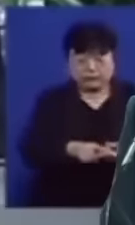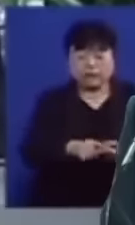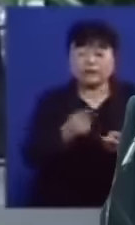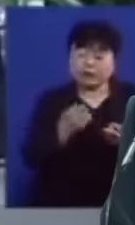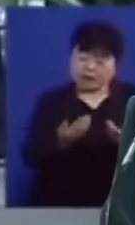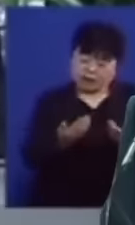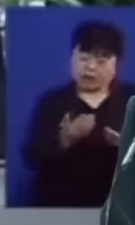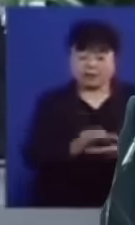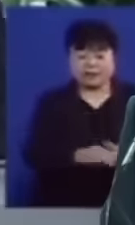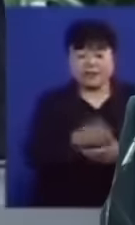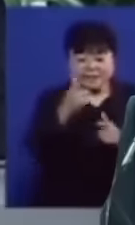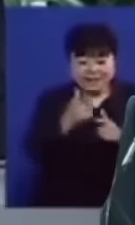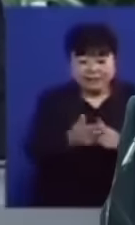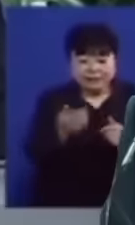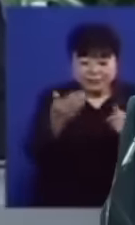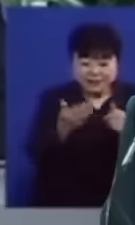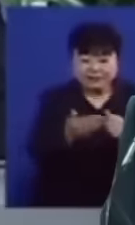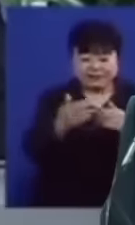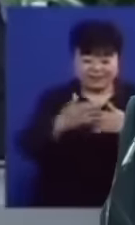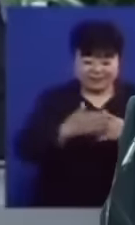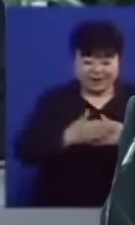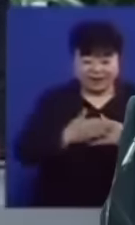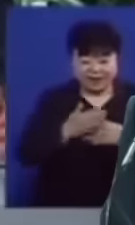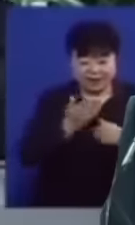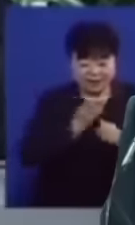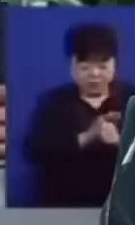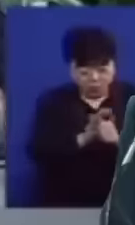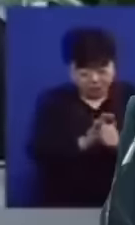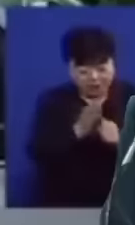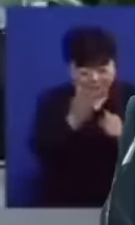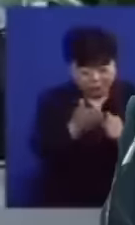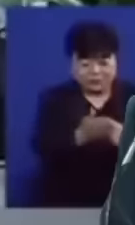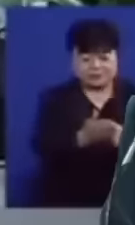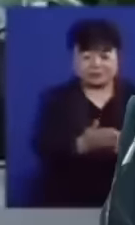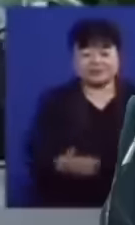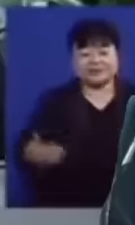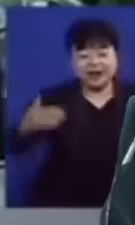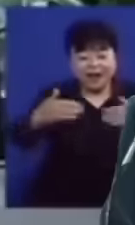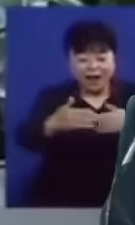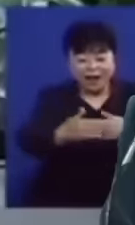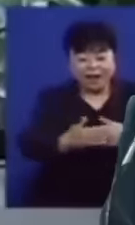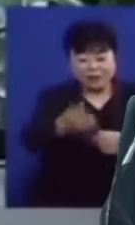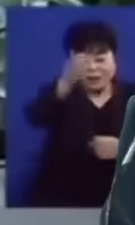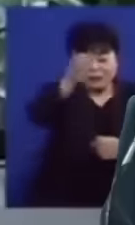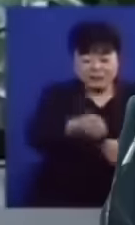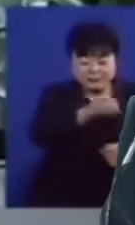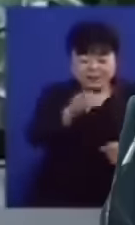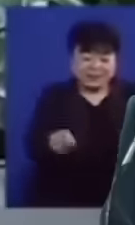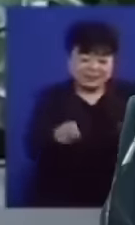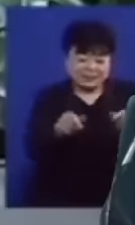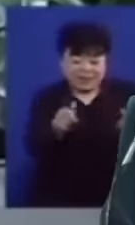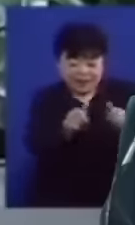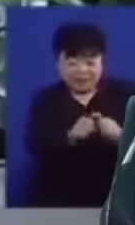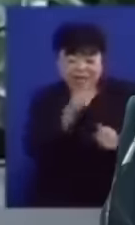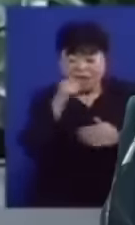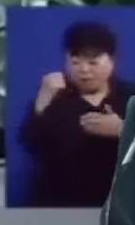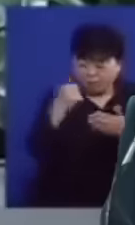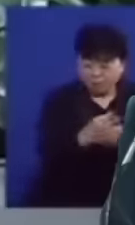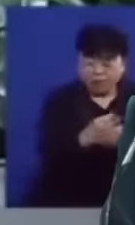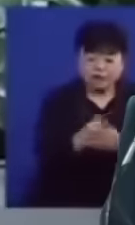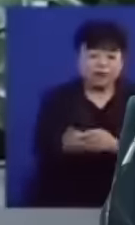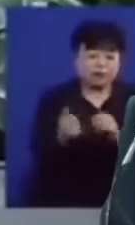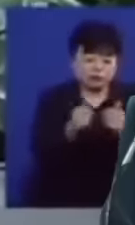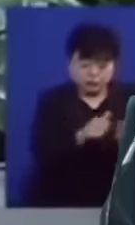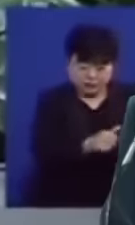것입니까? 예수님께서 내가 돌봐주마, 우리를 덥석 안고 십자가에서 함께 못 박여